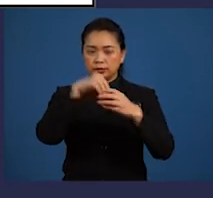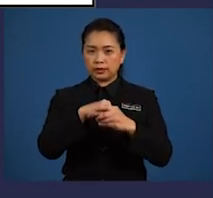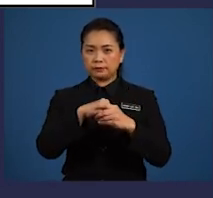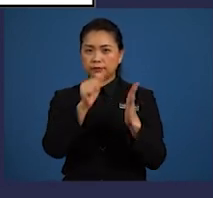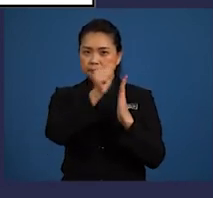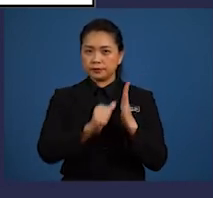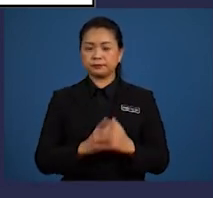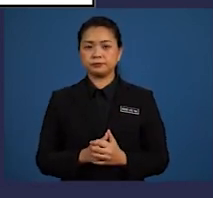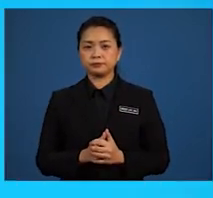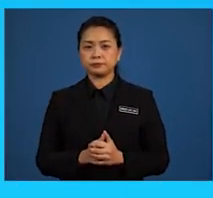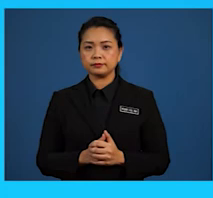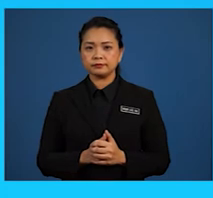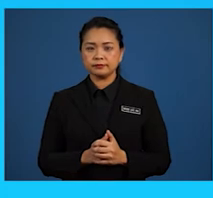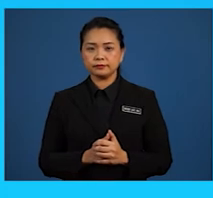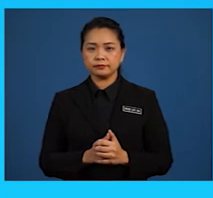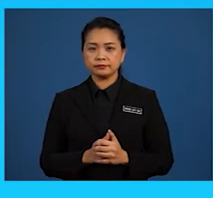aplikasi tersebut